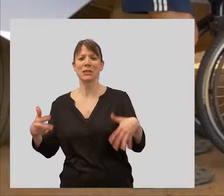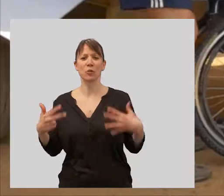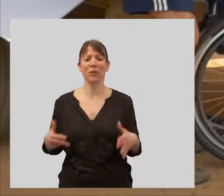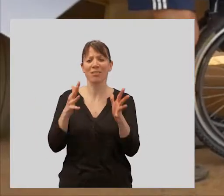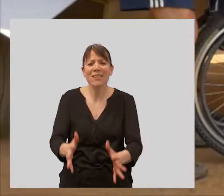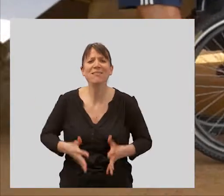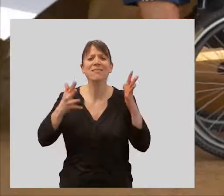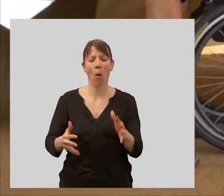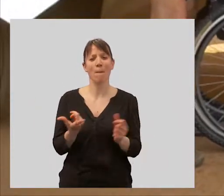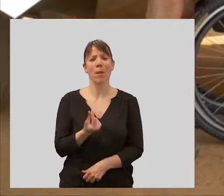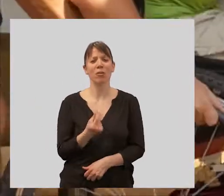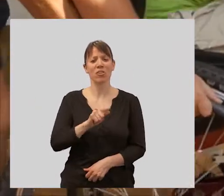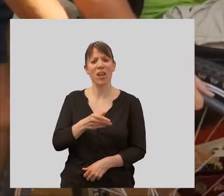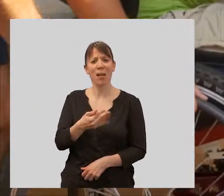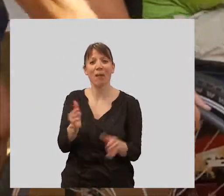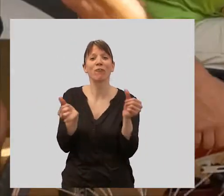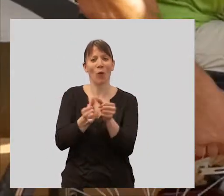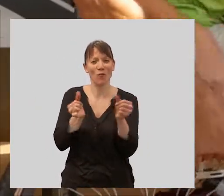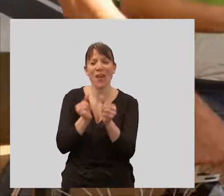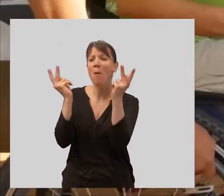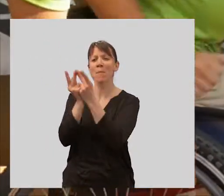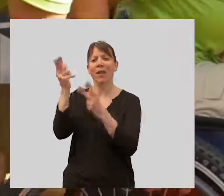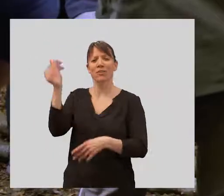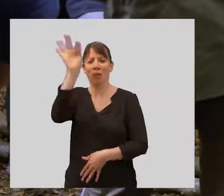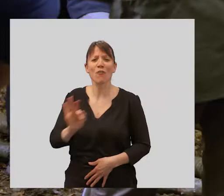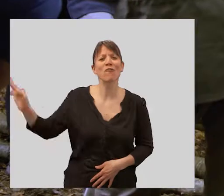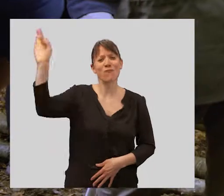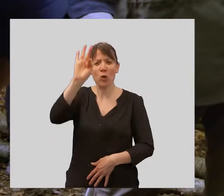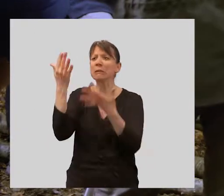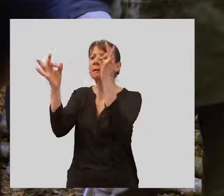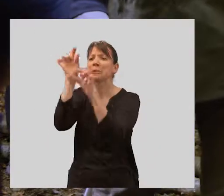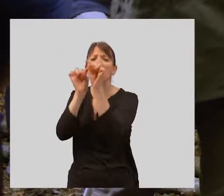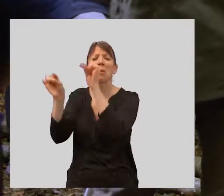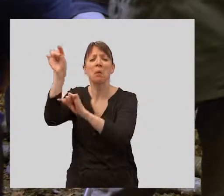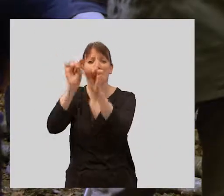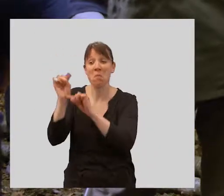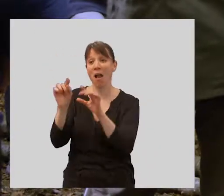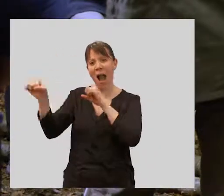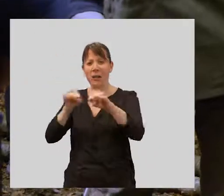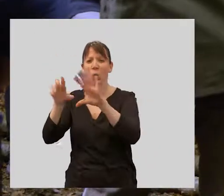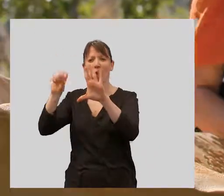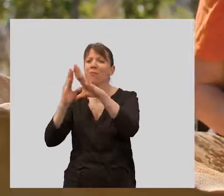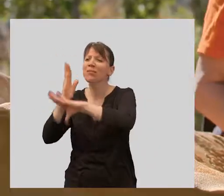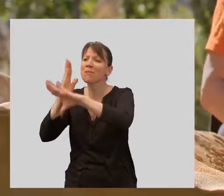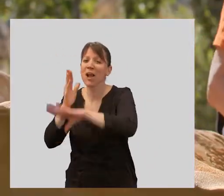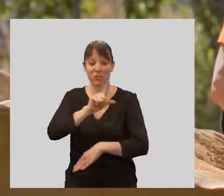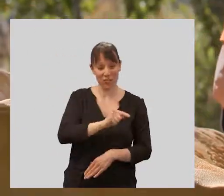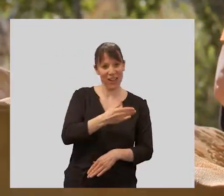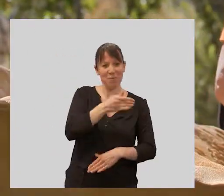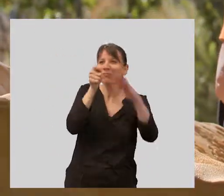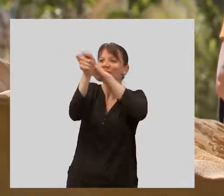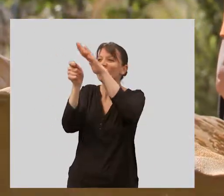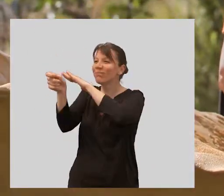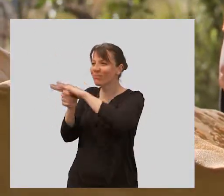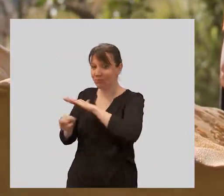2008-2018. Depuis 10 ans, le mécénat GMF est à l'origine de la réalisation de plus de 80 actions financées sur les